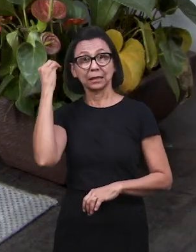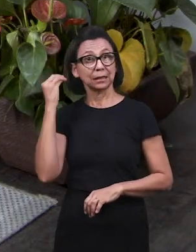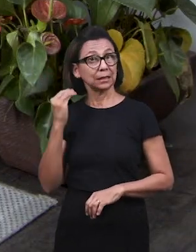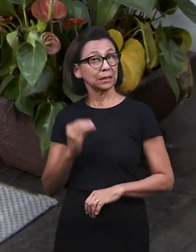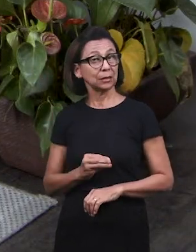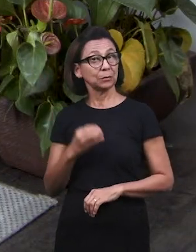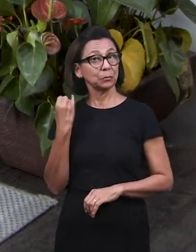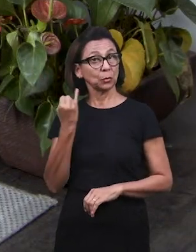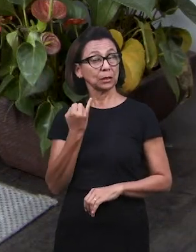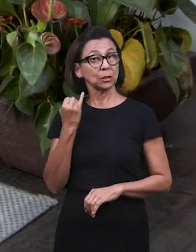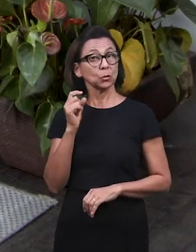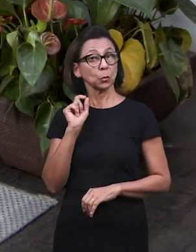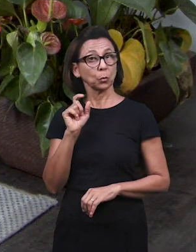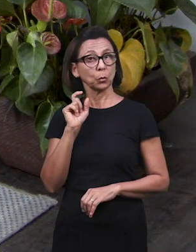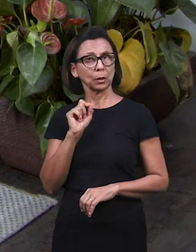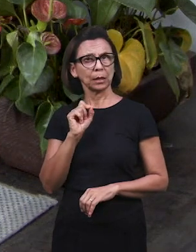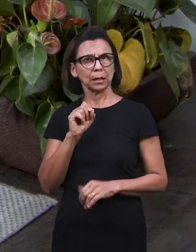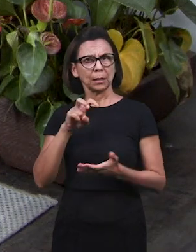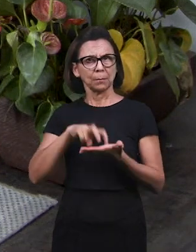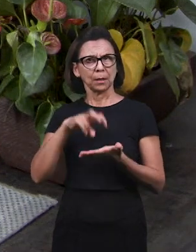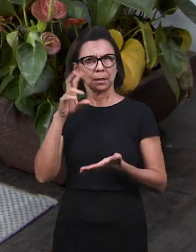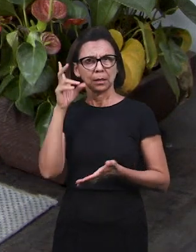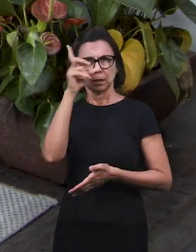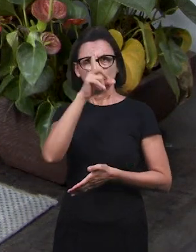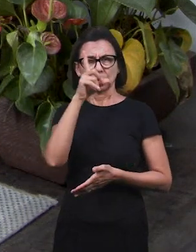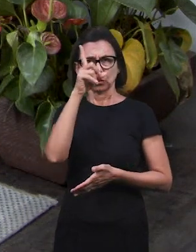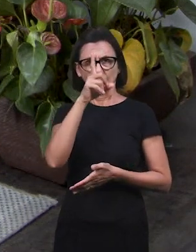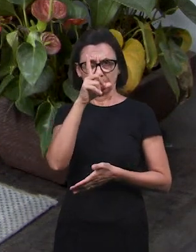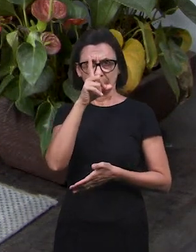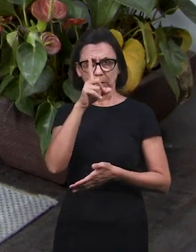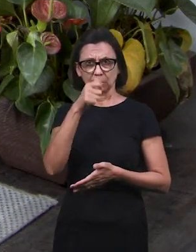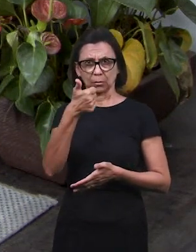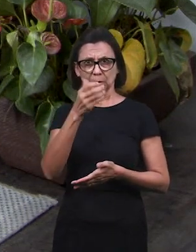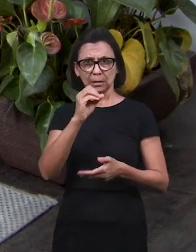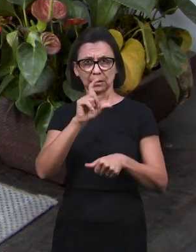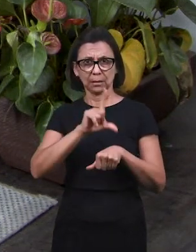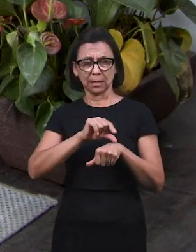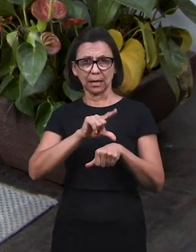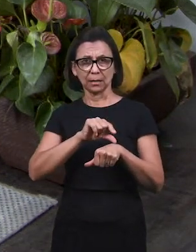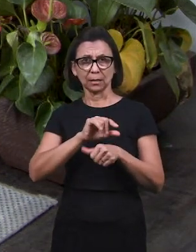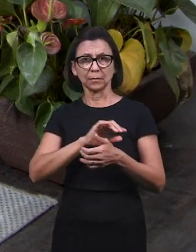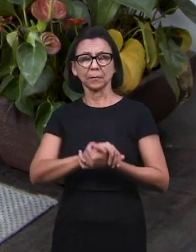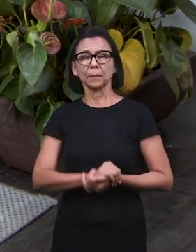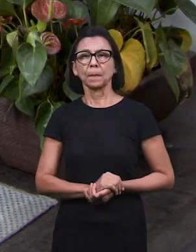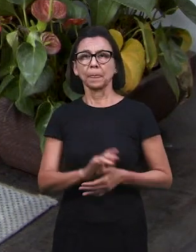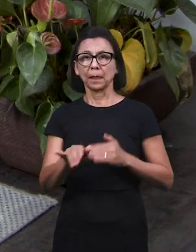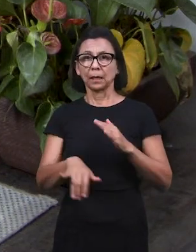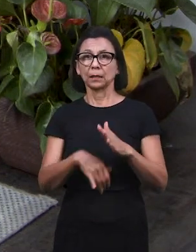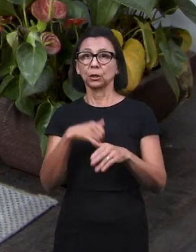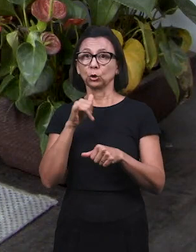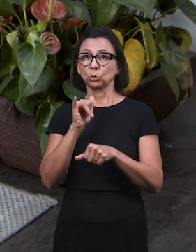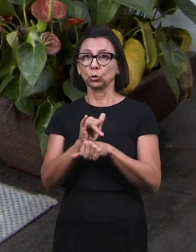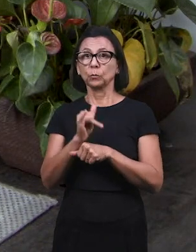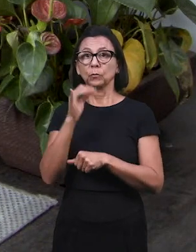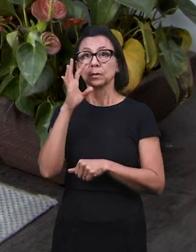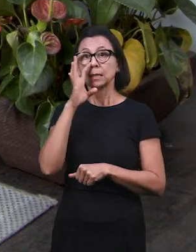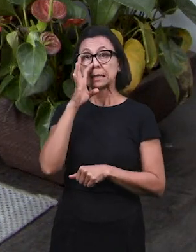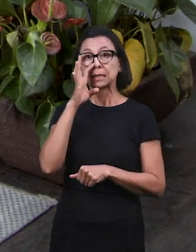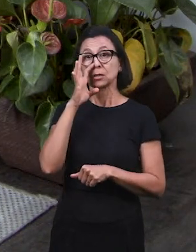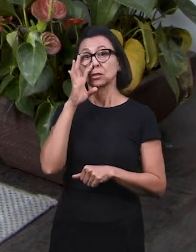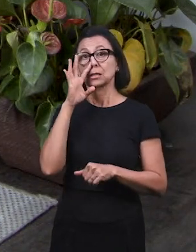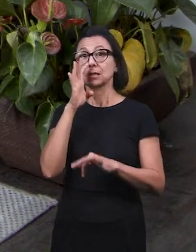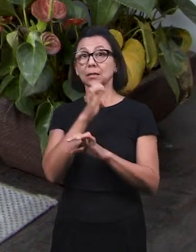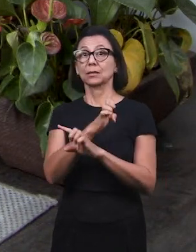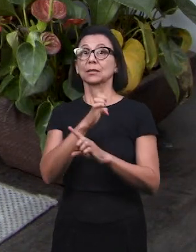les dimanches au matin, à 10 heures du matin, le canal de l'Église chrétienne Maranatha sur YouTube, vous assistez à